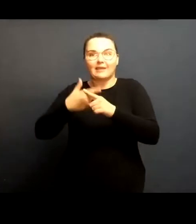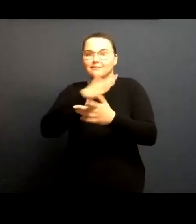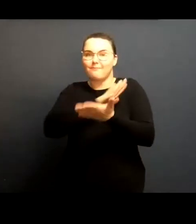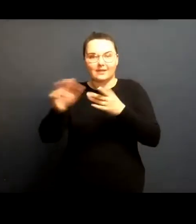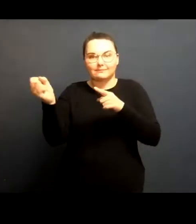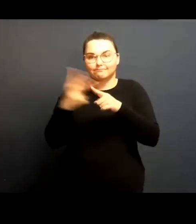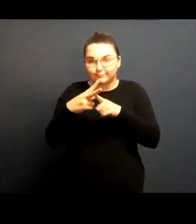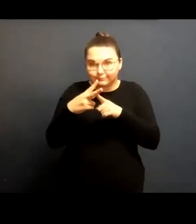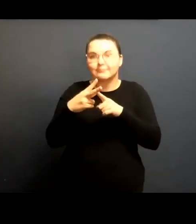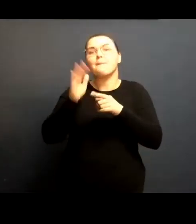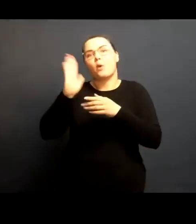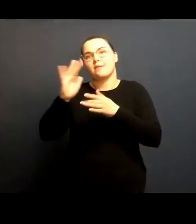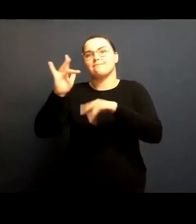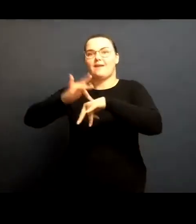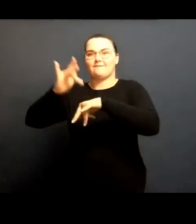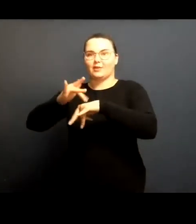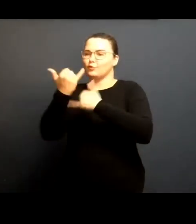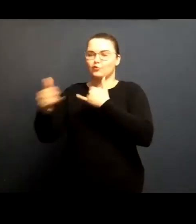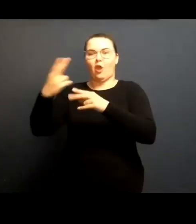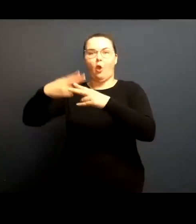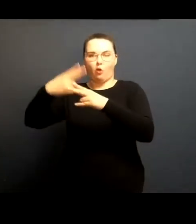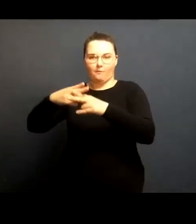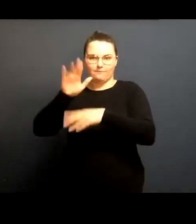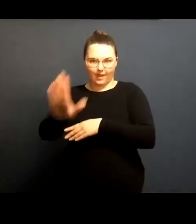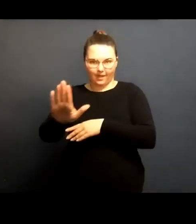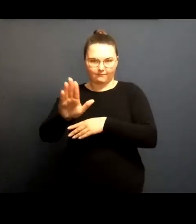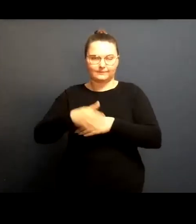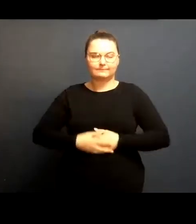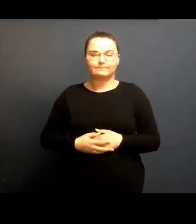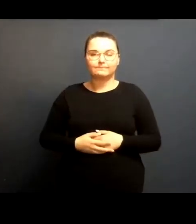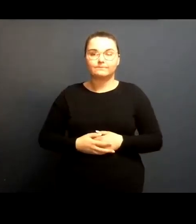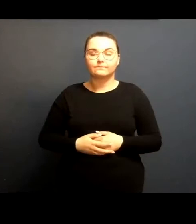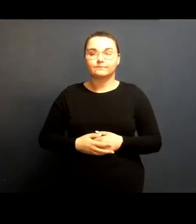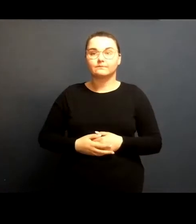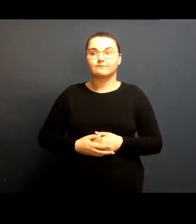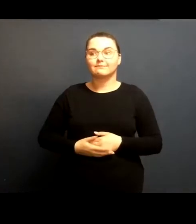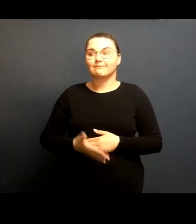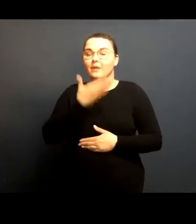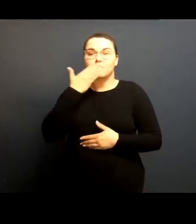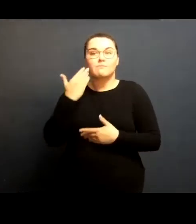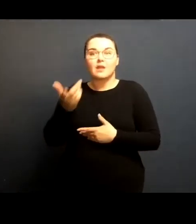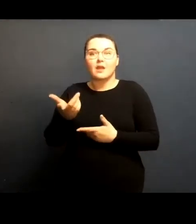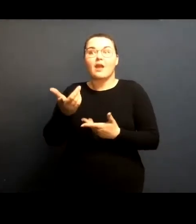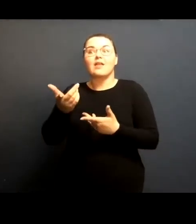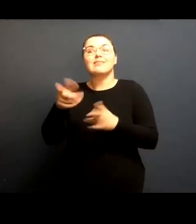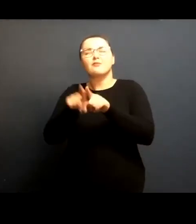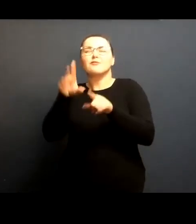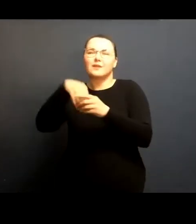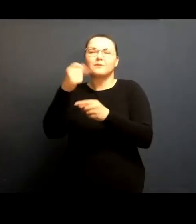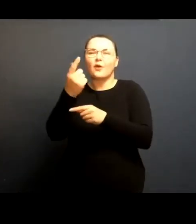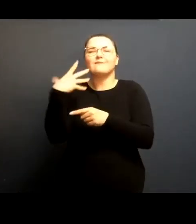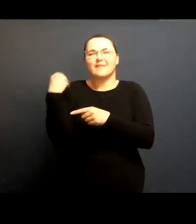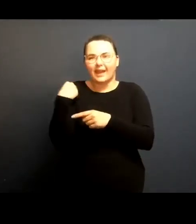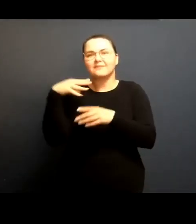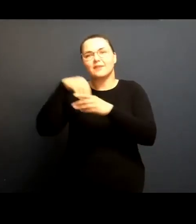kolei oni stosują taki stereotyp, że po prostu są w jakiś sposób chronieni samym wiekiem. Trochę tak jak młodzi ludzie